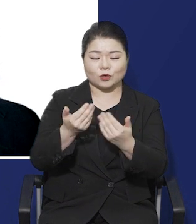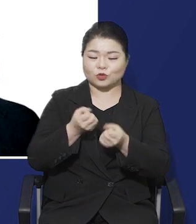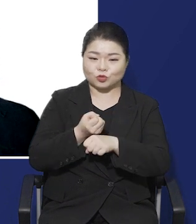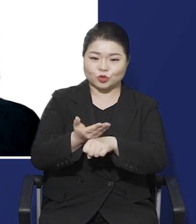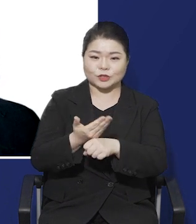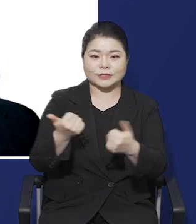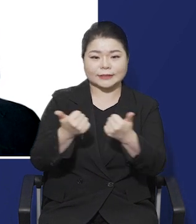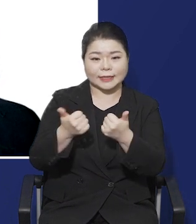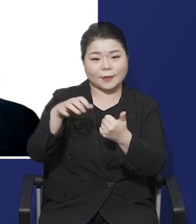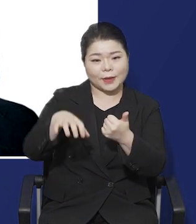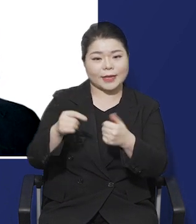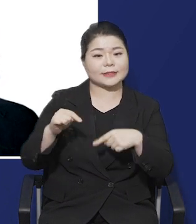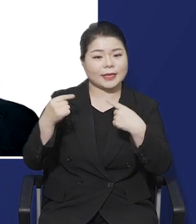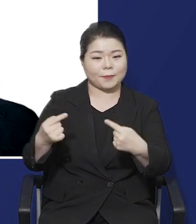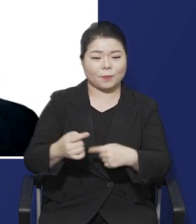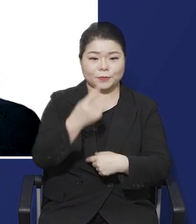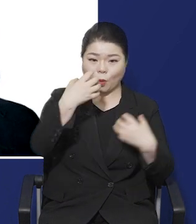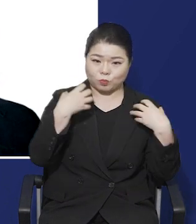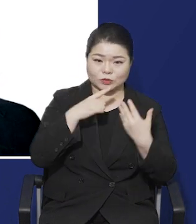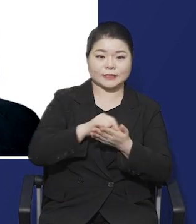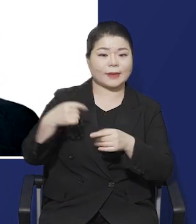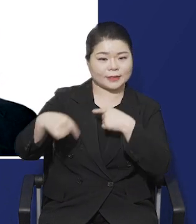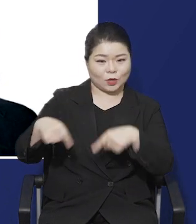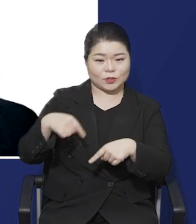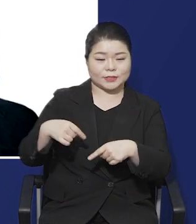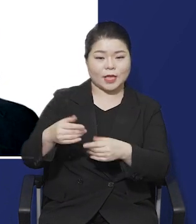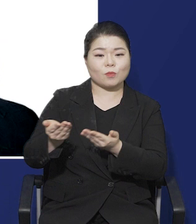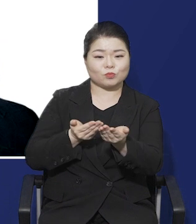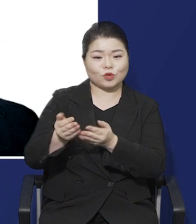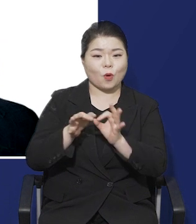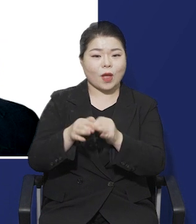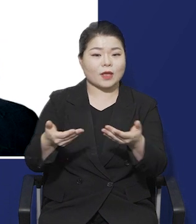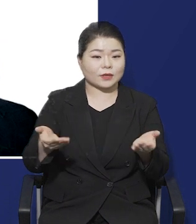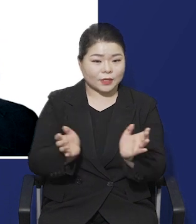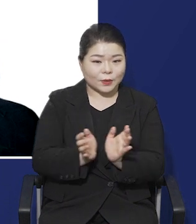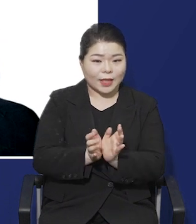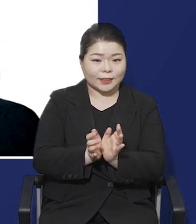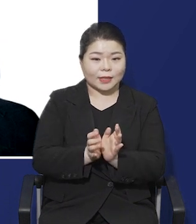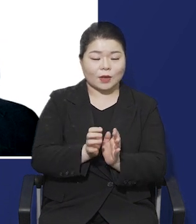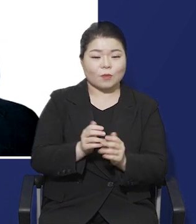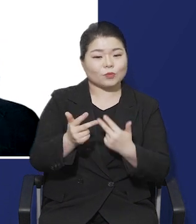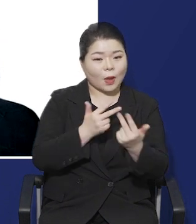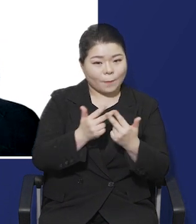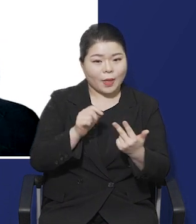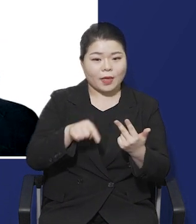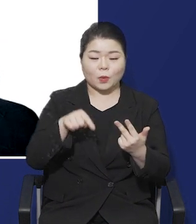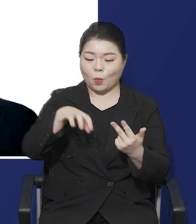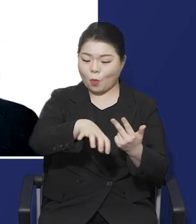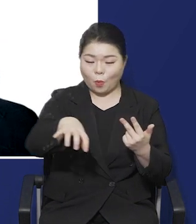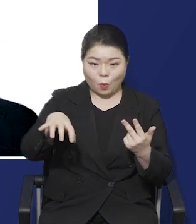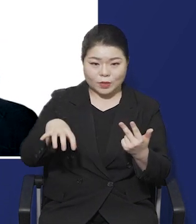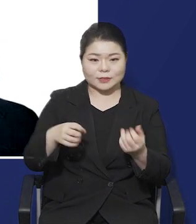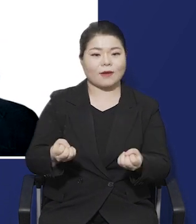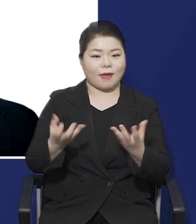겁니다. 주로 이제 지자체나 정부, 무역 유관기관인 뭐 협회나 코트라, 중소기업진흥공단 등에서